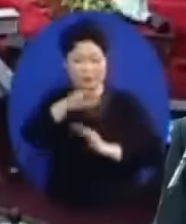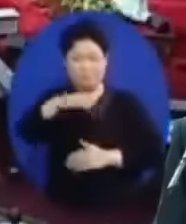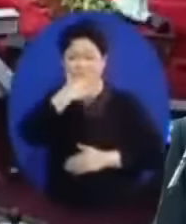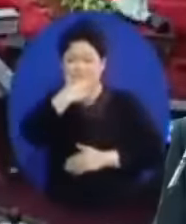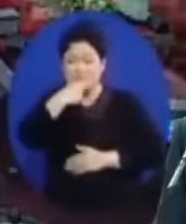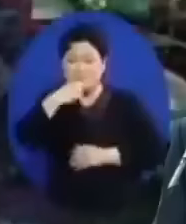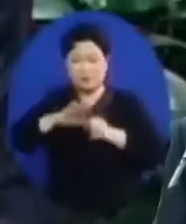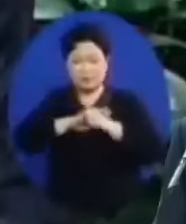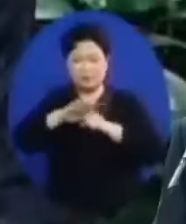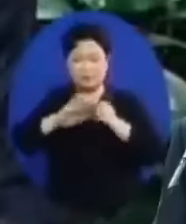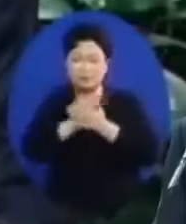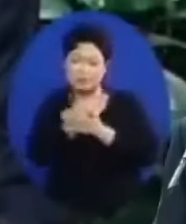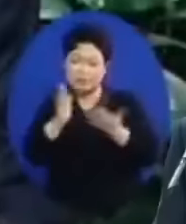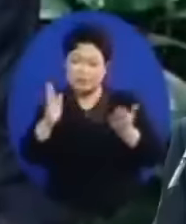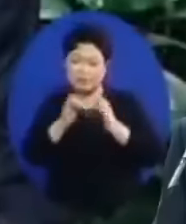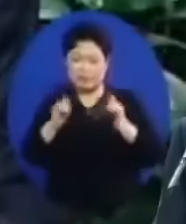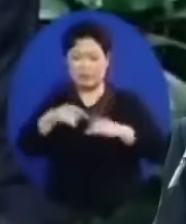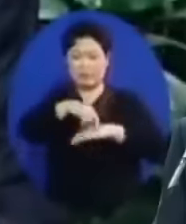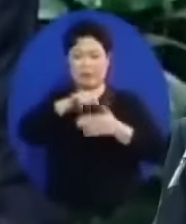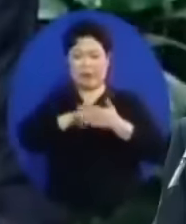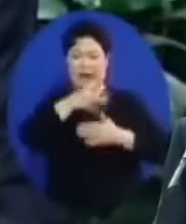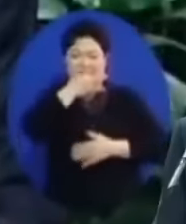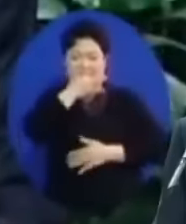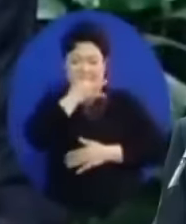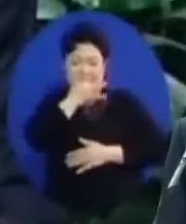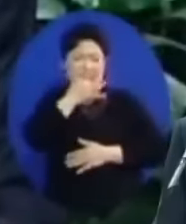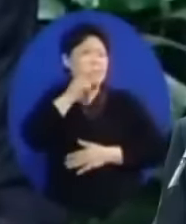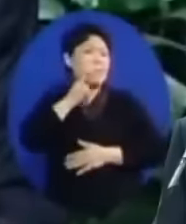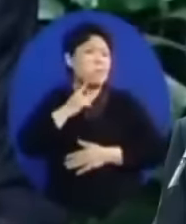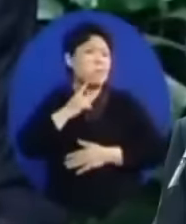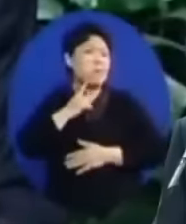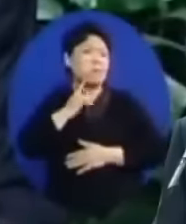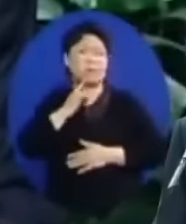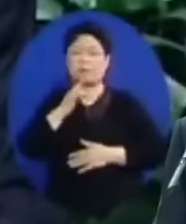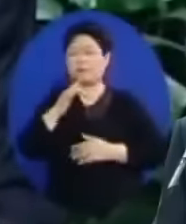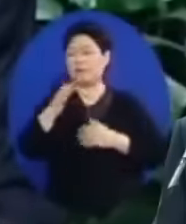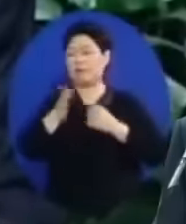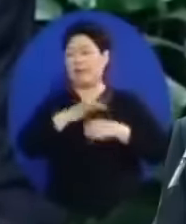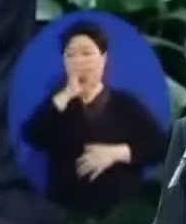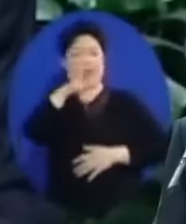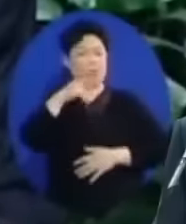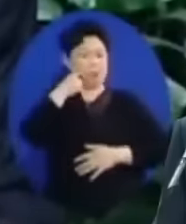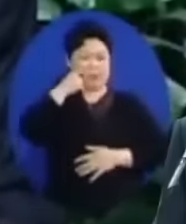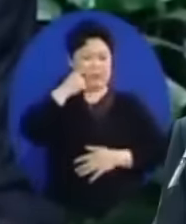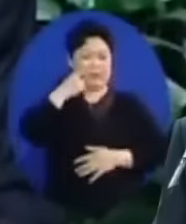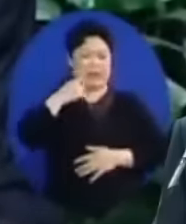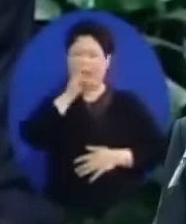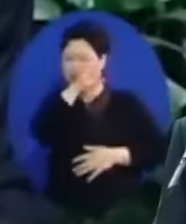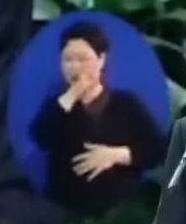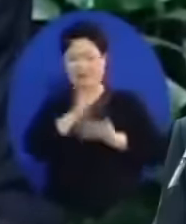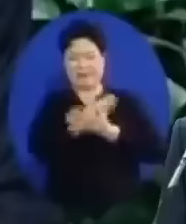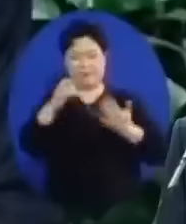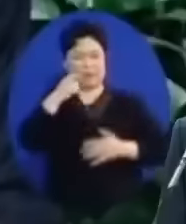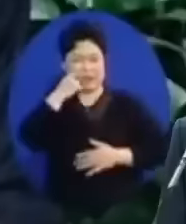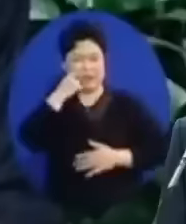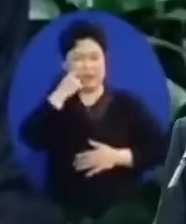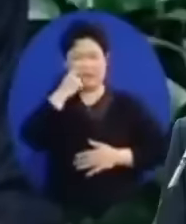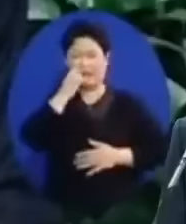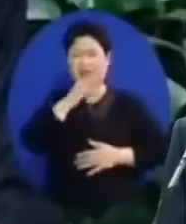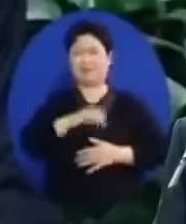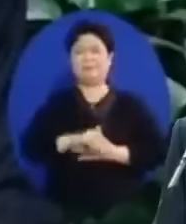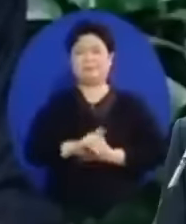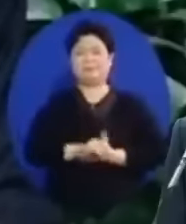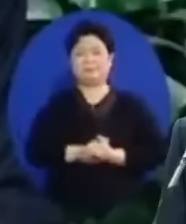행복과 사랑을 나누라 하면 인간의 마음에 탐욕이 들고 일어나서 안 돼, 못 해, 그것은 할 수가 없어, 못 하려고 하는